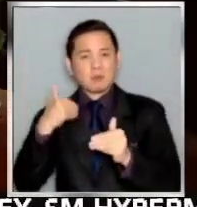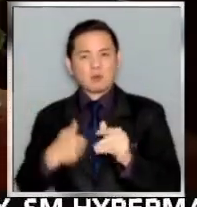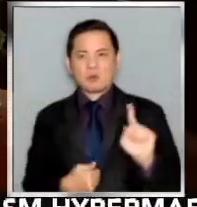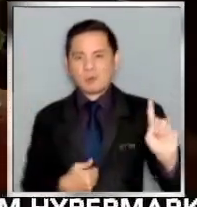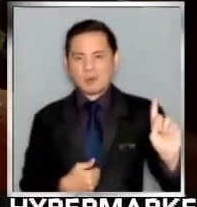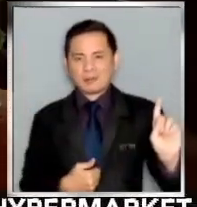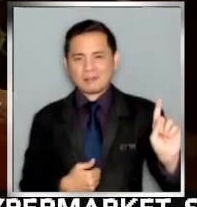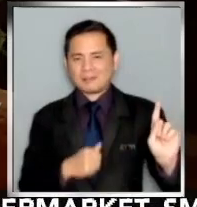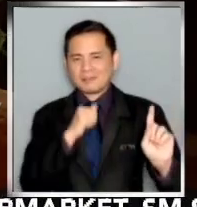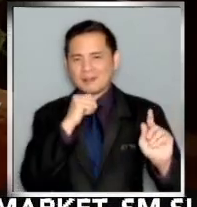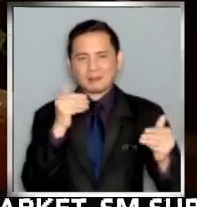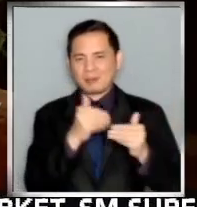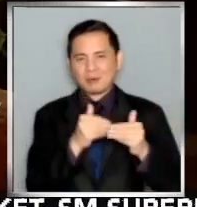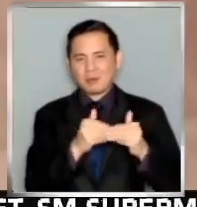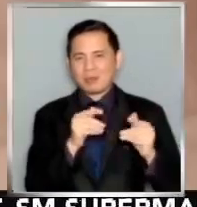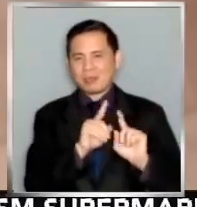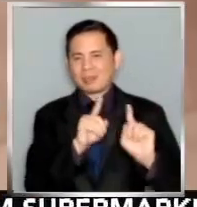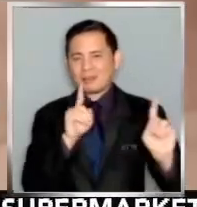say